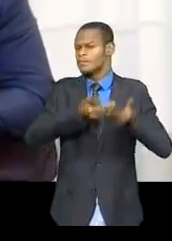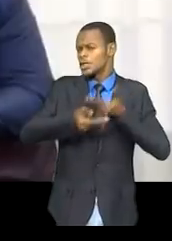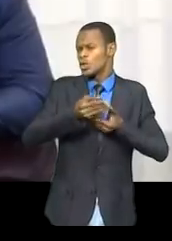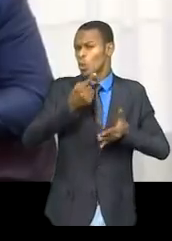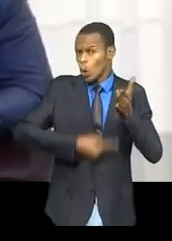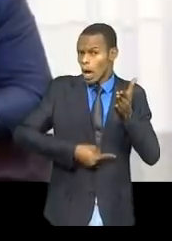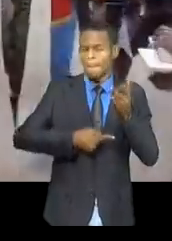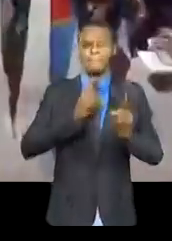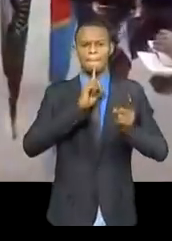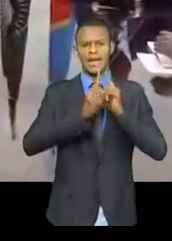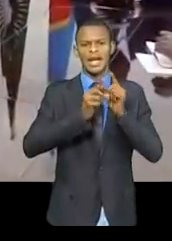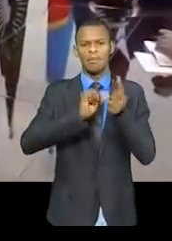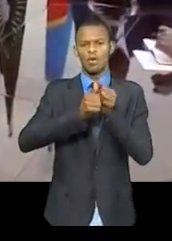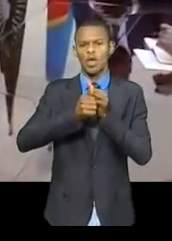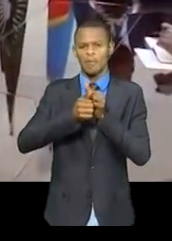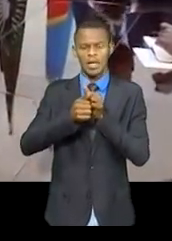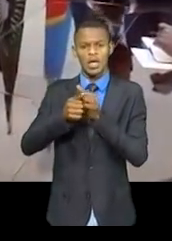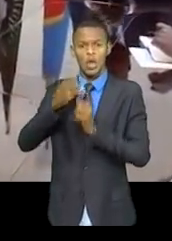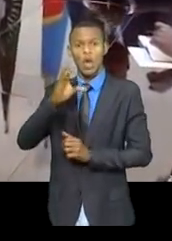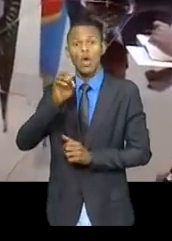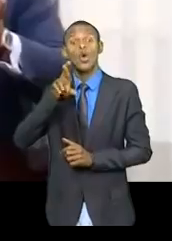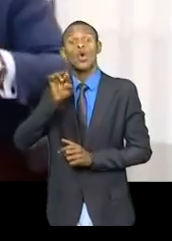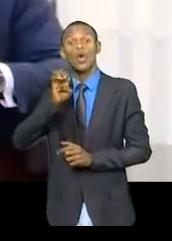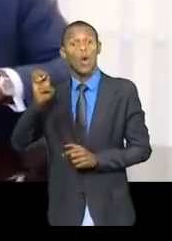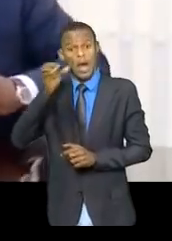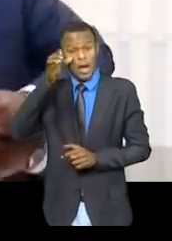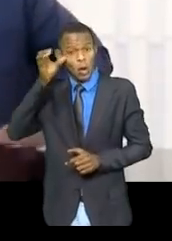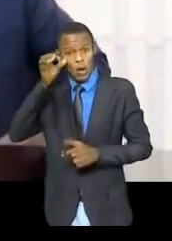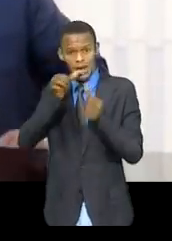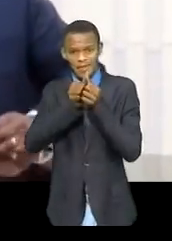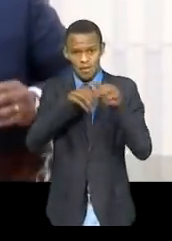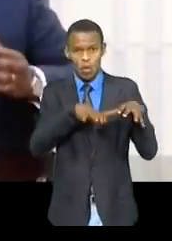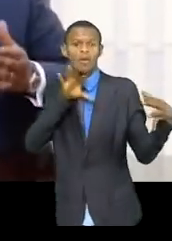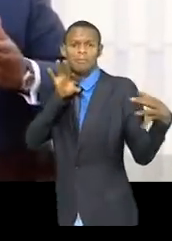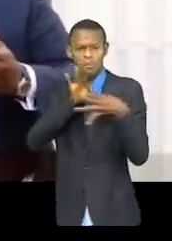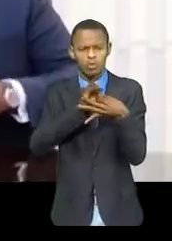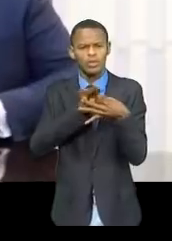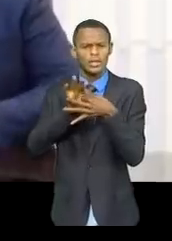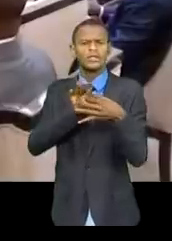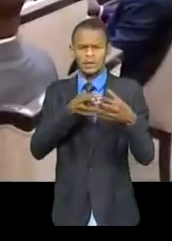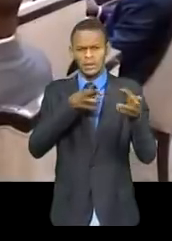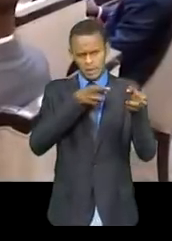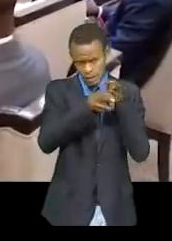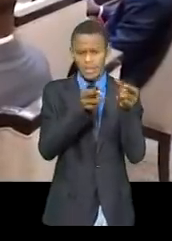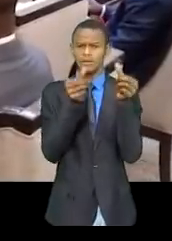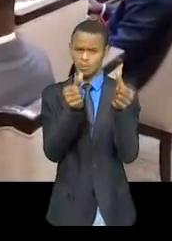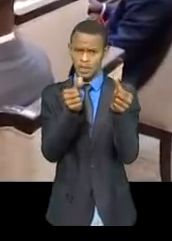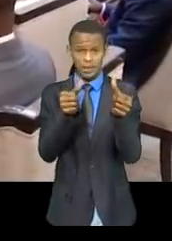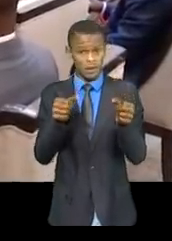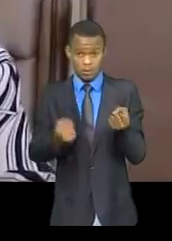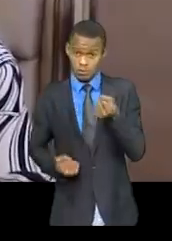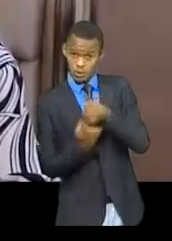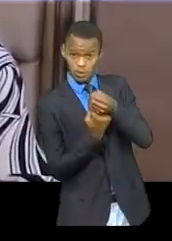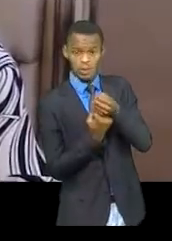du Congo. Elle réitère son engagement à l'aide humanitaire et à l'aide publique au développement pour la démocratie en République démocratique du